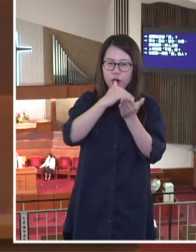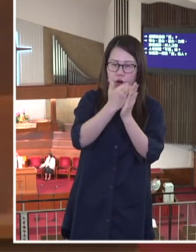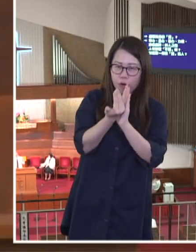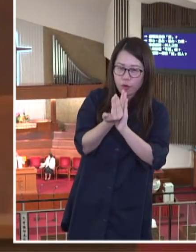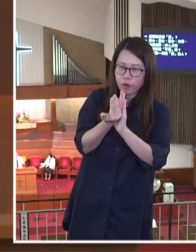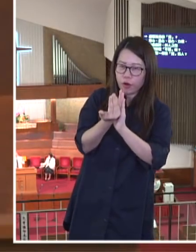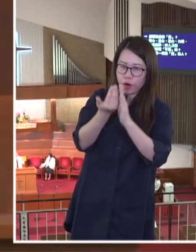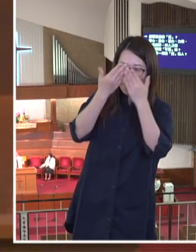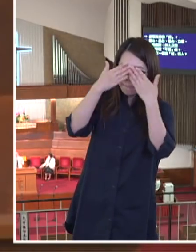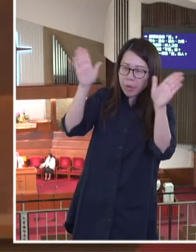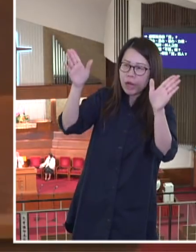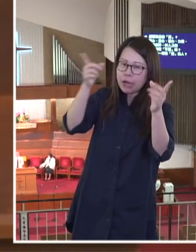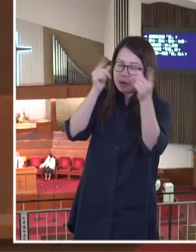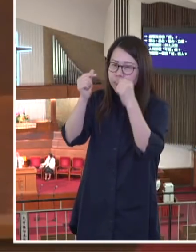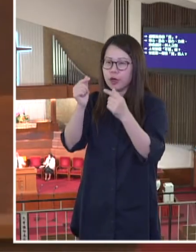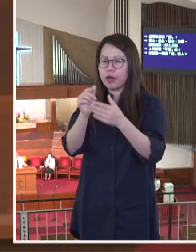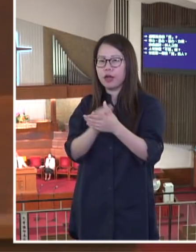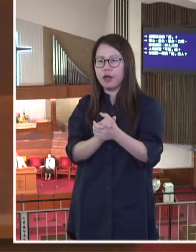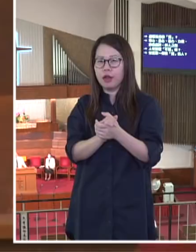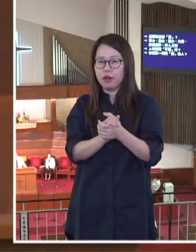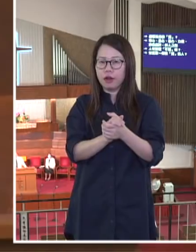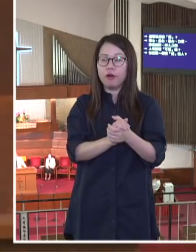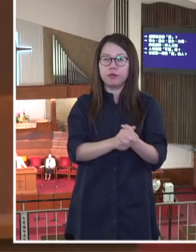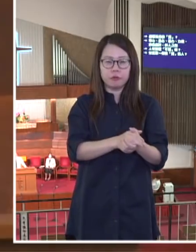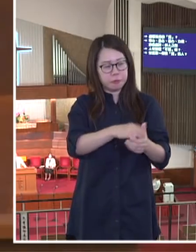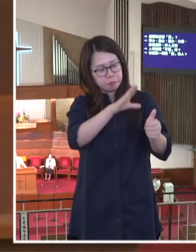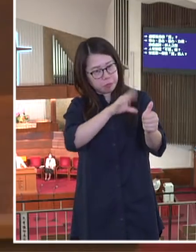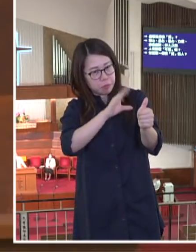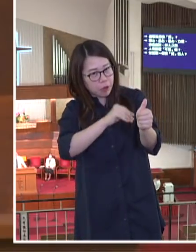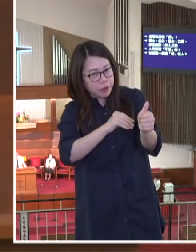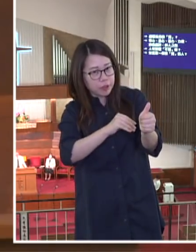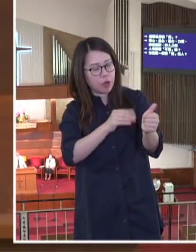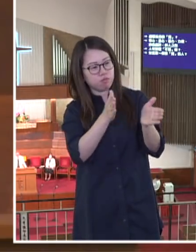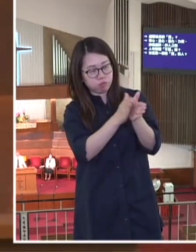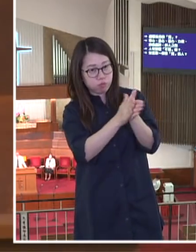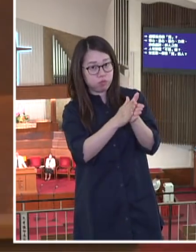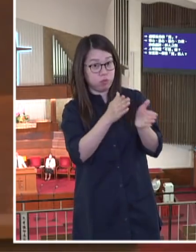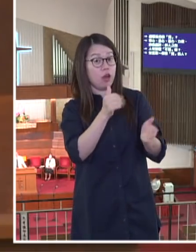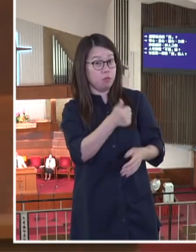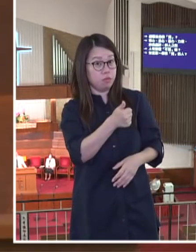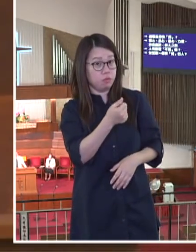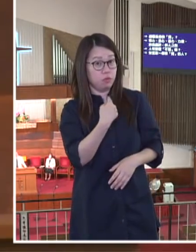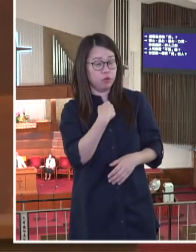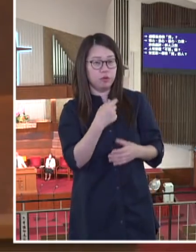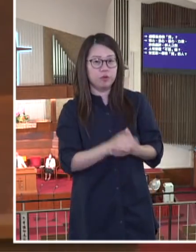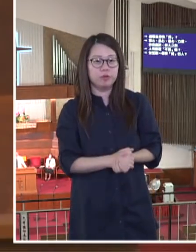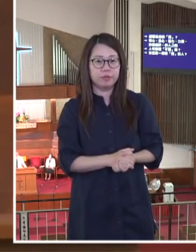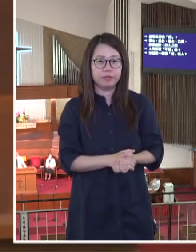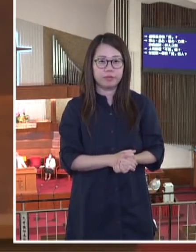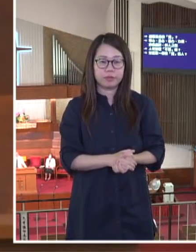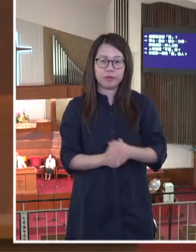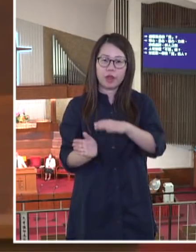大。我们要欣赏，我们要学习。特别如果作为基督徒，我很盼望当我们经历人